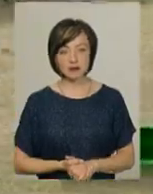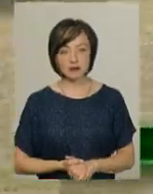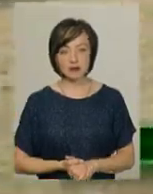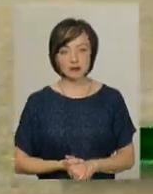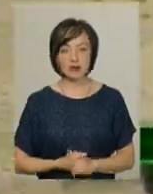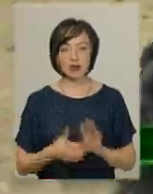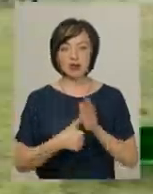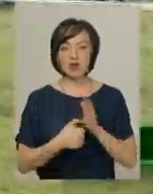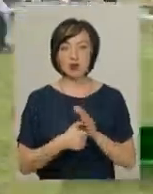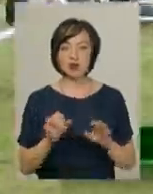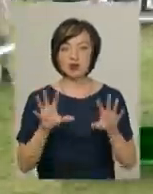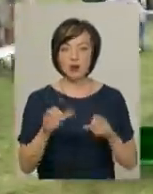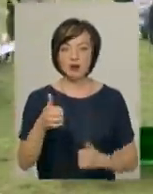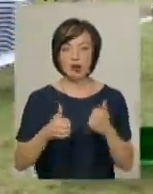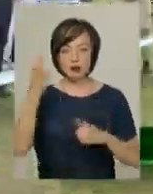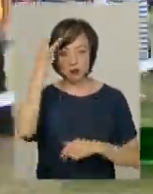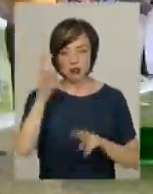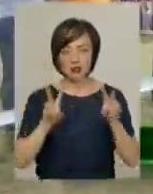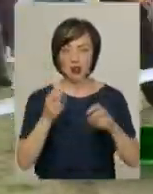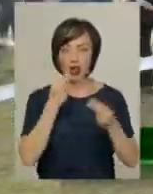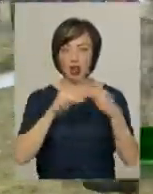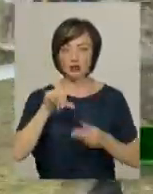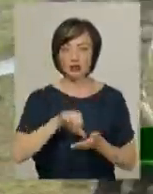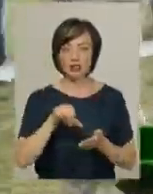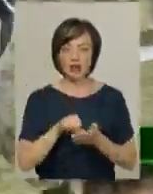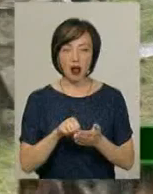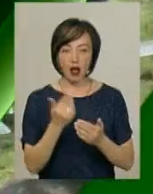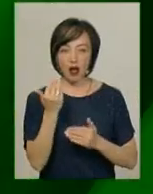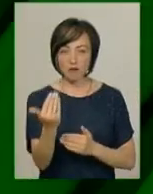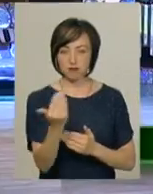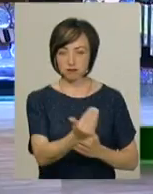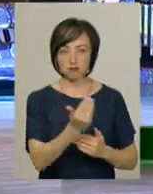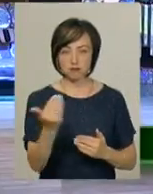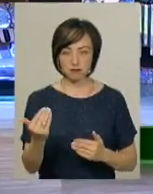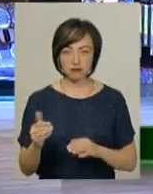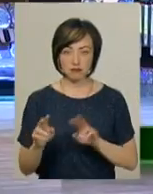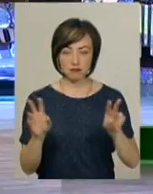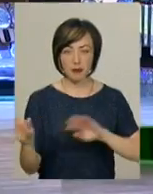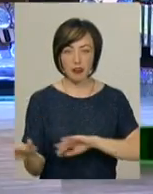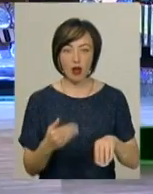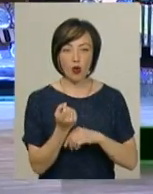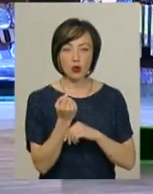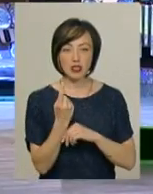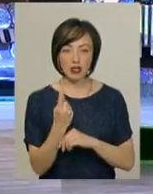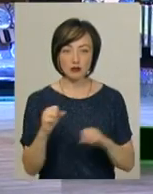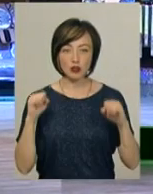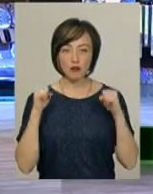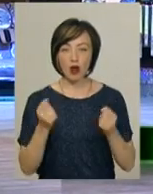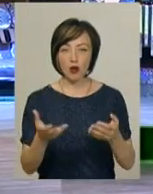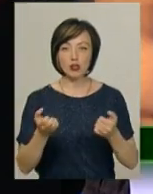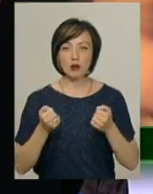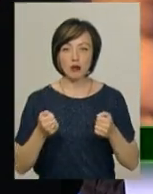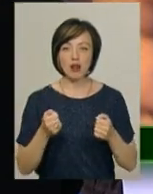6 сотень собак змагалися в Хмельницькому за звання кращого представника породи. 11 бодібілдерів отримали пояси